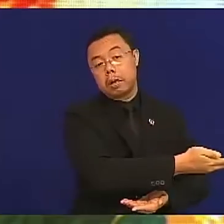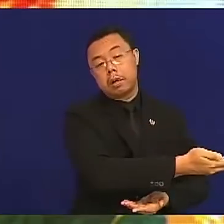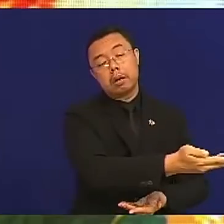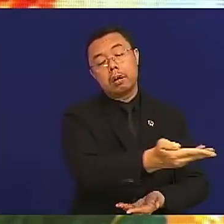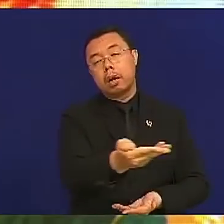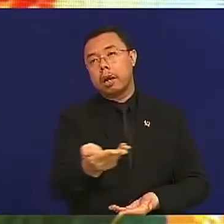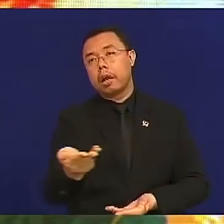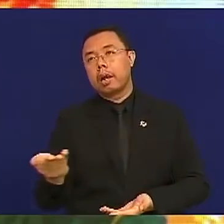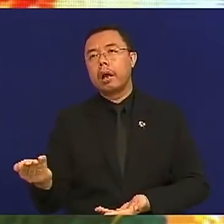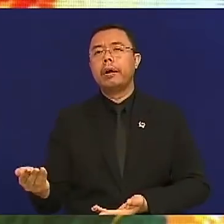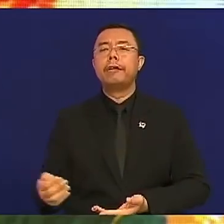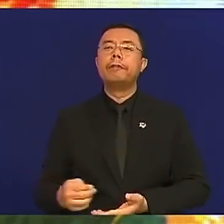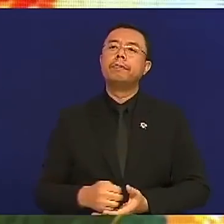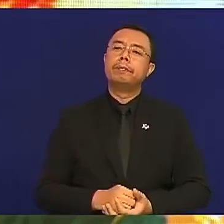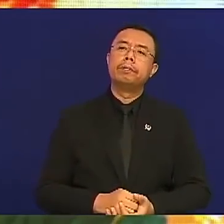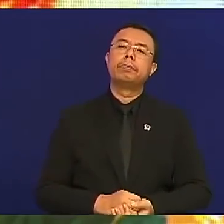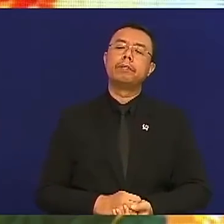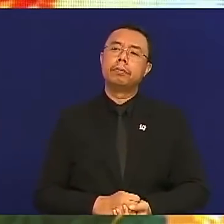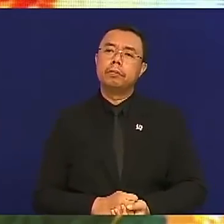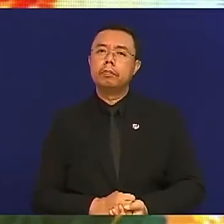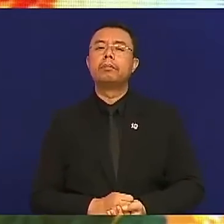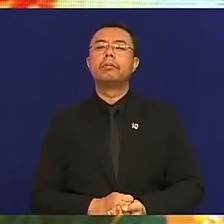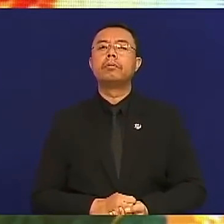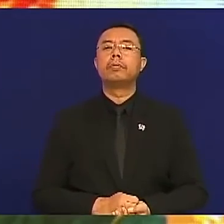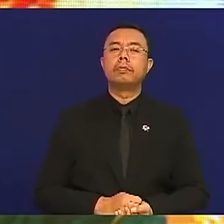selamatkan mereka.